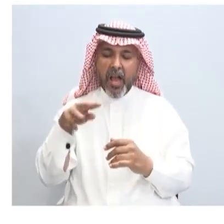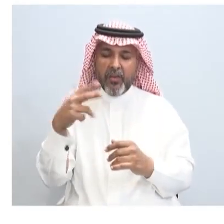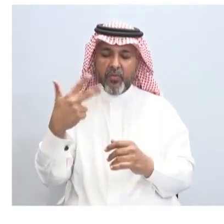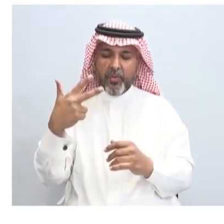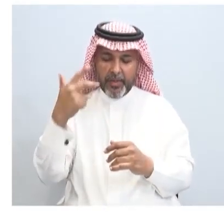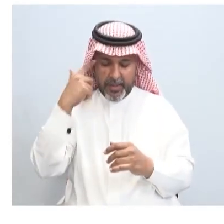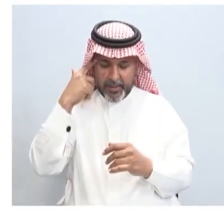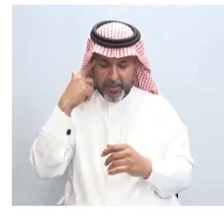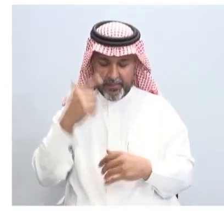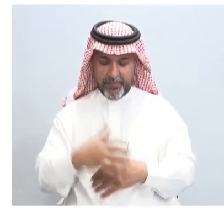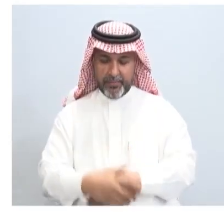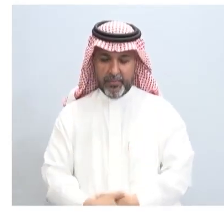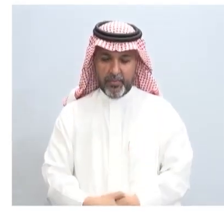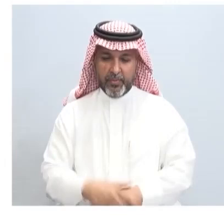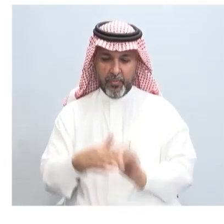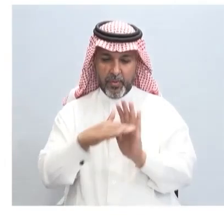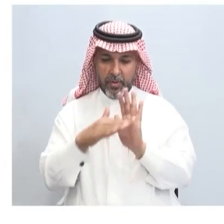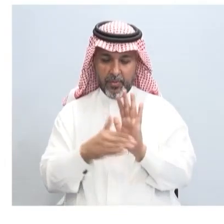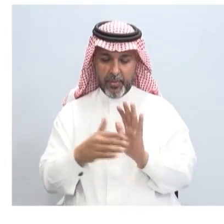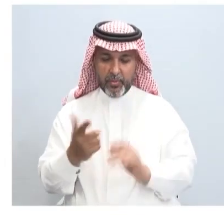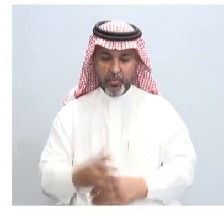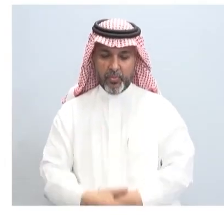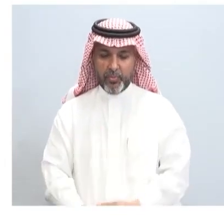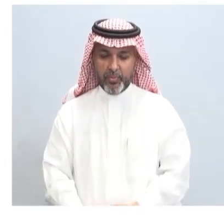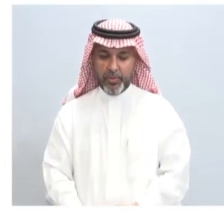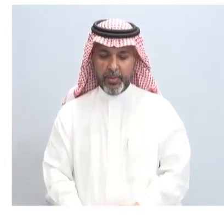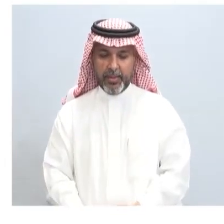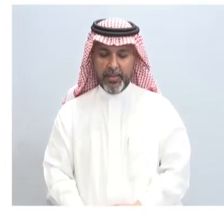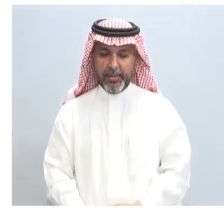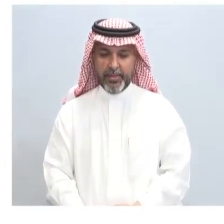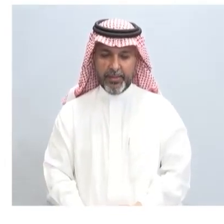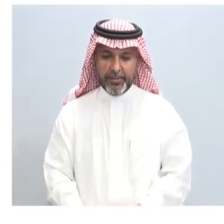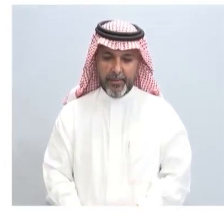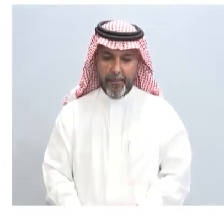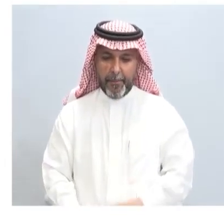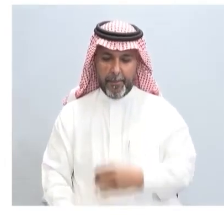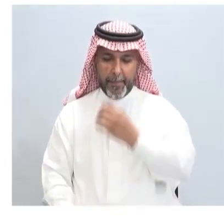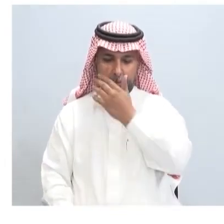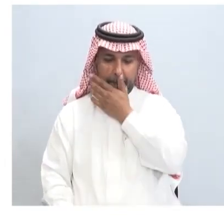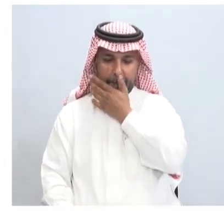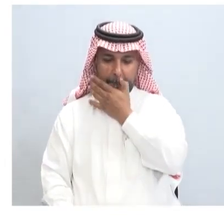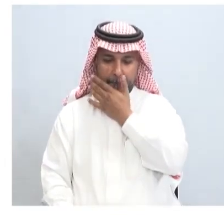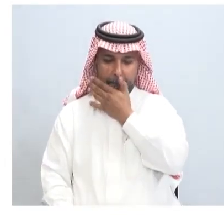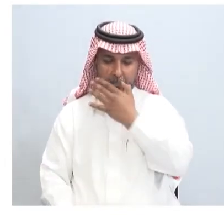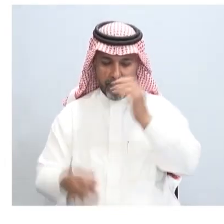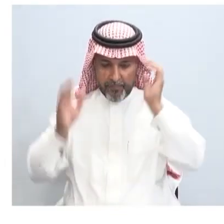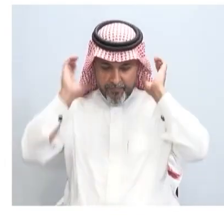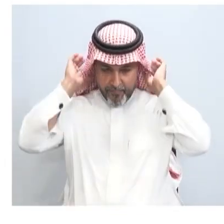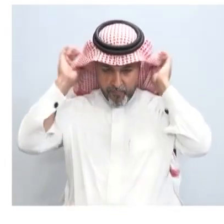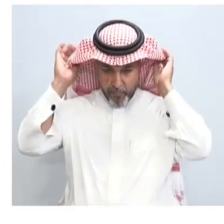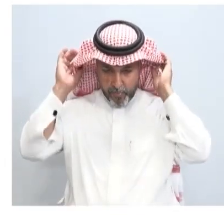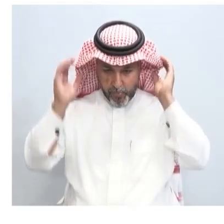تعلمناه كذلك مبدا التباديل والتباديل دائما نستخدمه في حاله ان المساله همني فيها الترتيب اذا